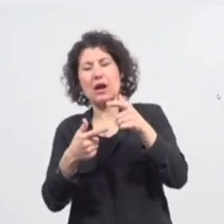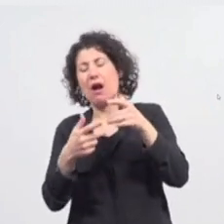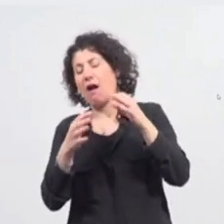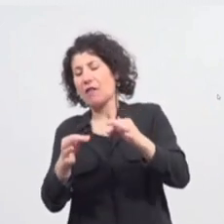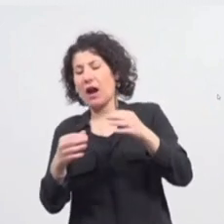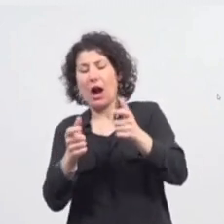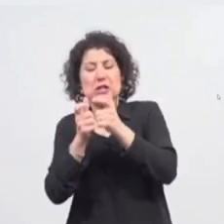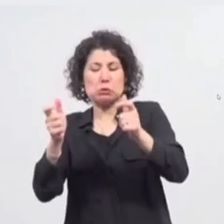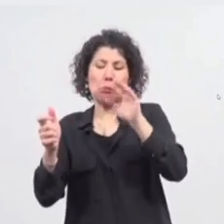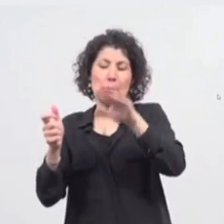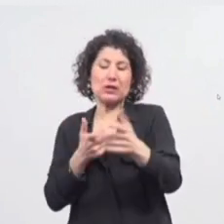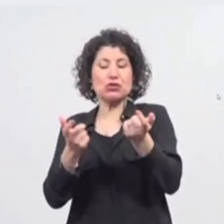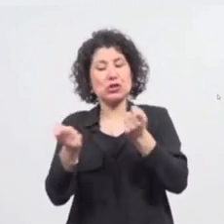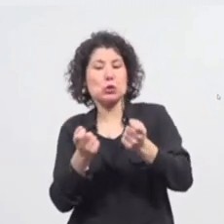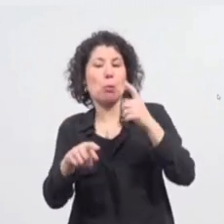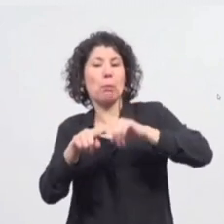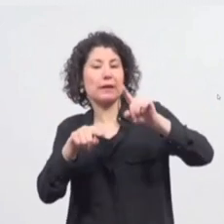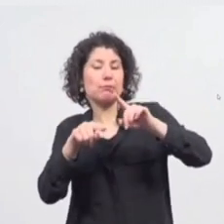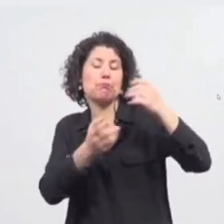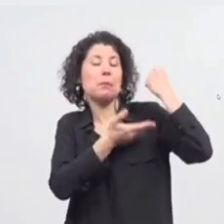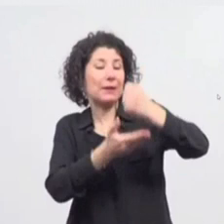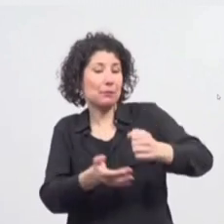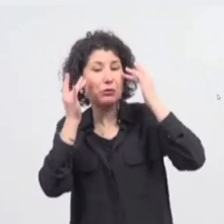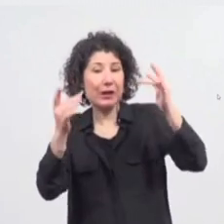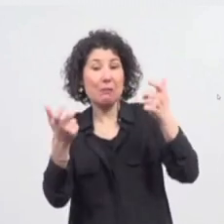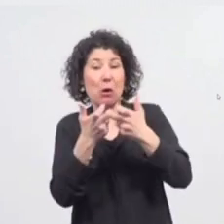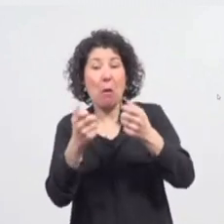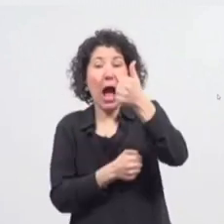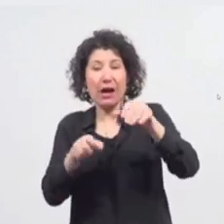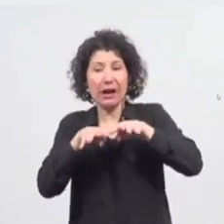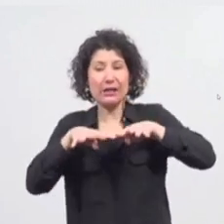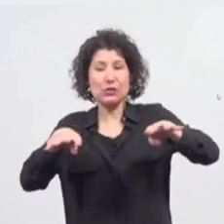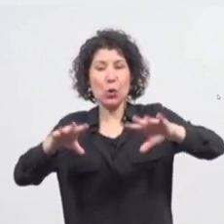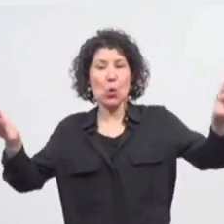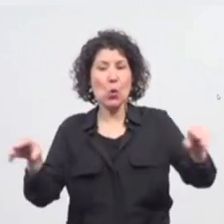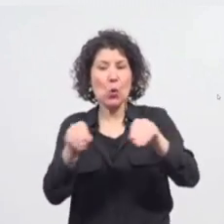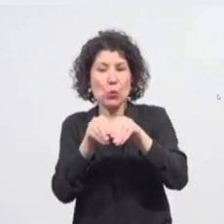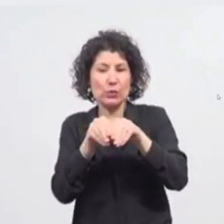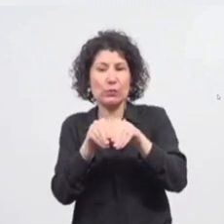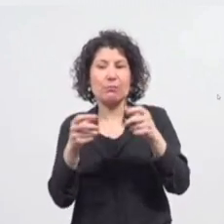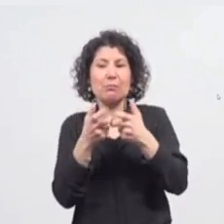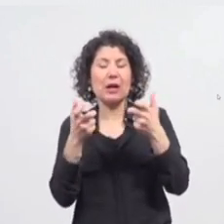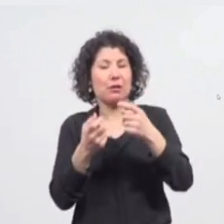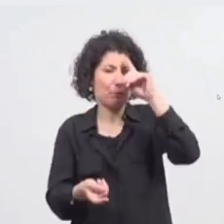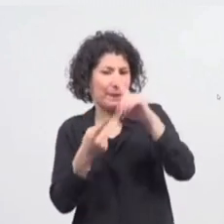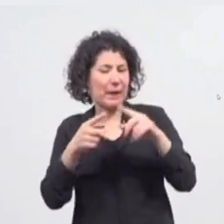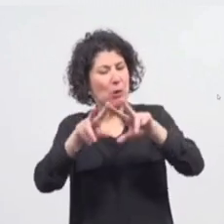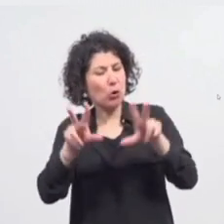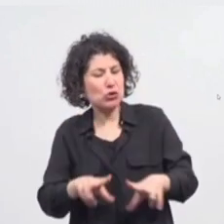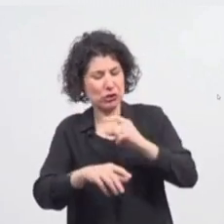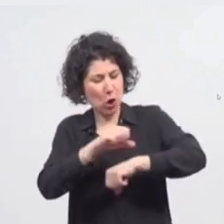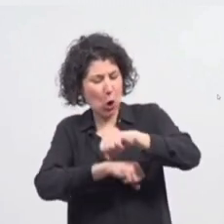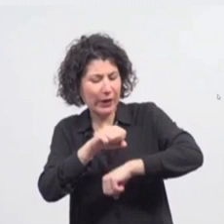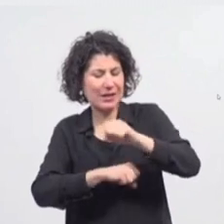culturel. Imaginez le rassemblement en un réseau d'outils interactifs pour la recherche, l'organisation, la restauration,